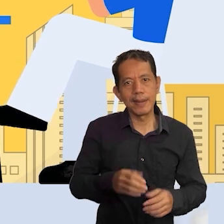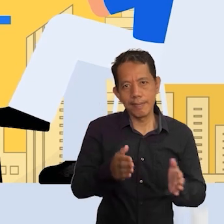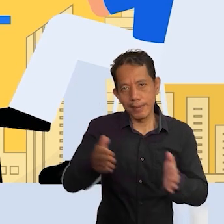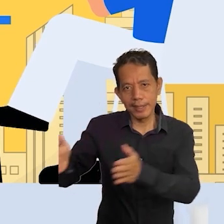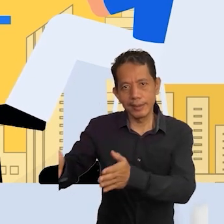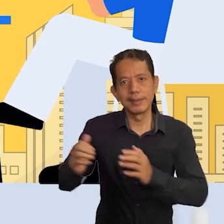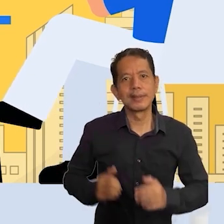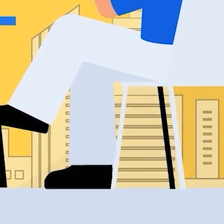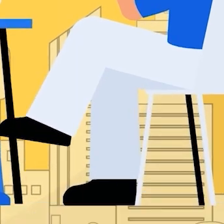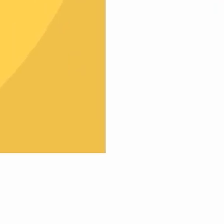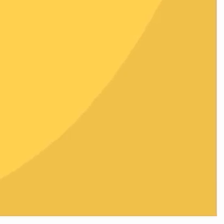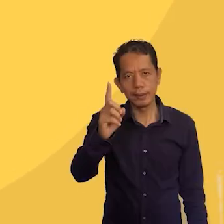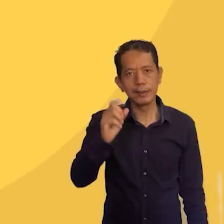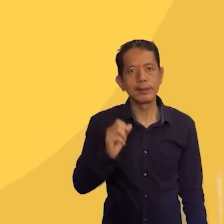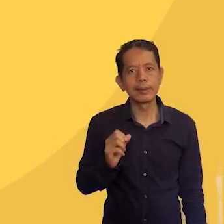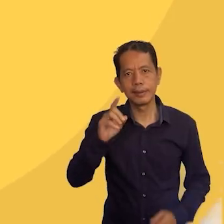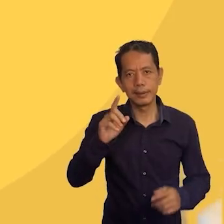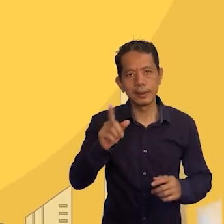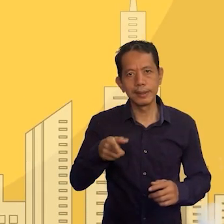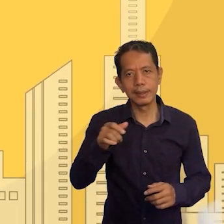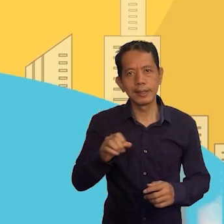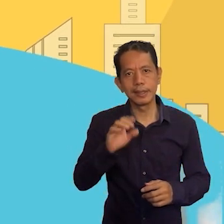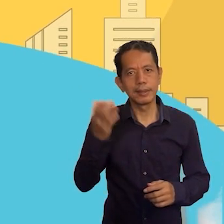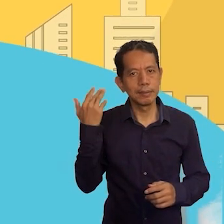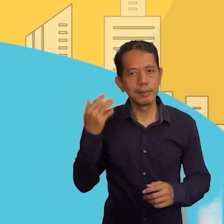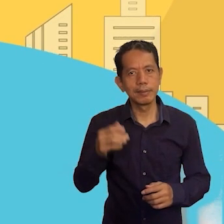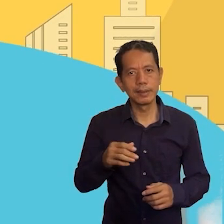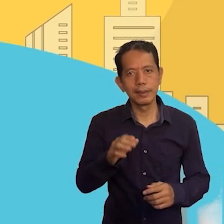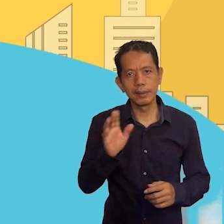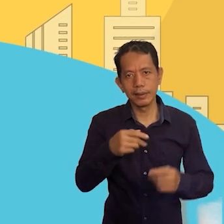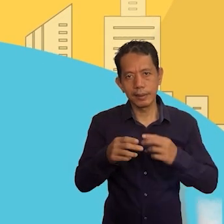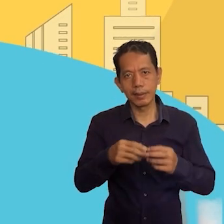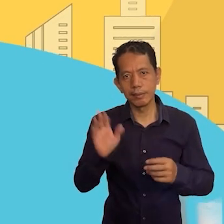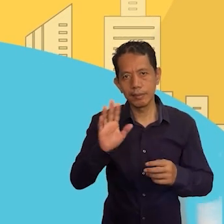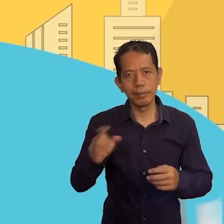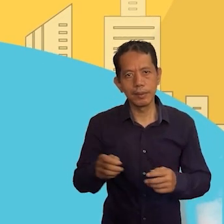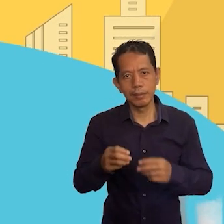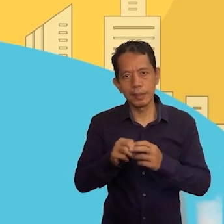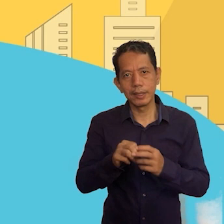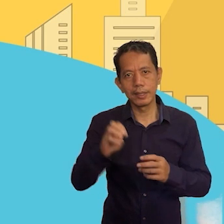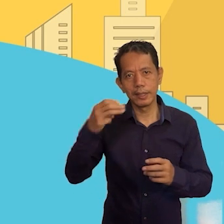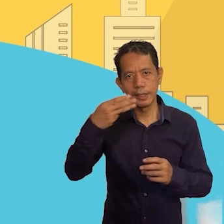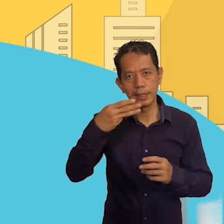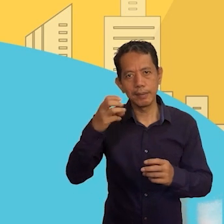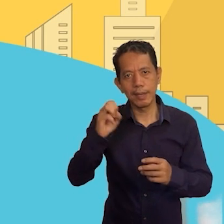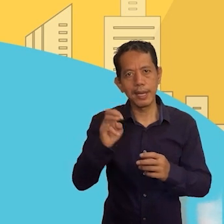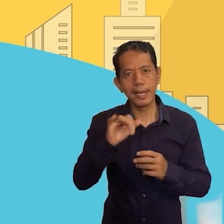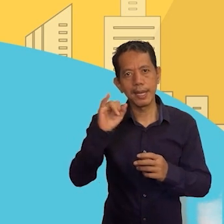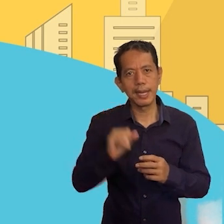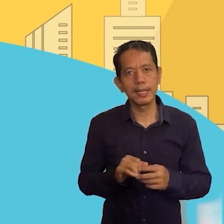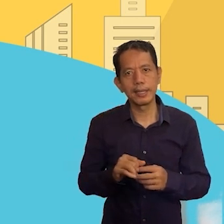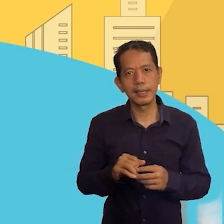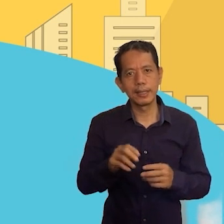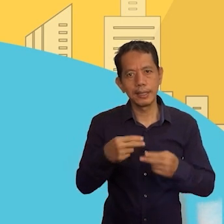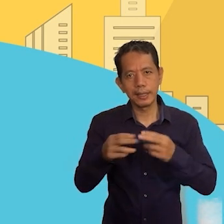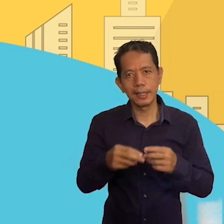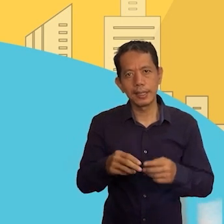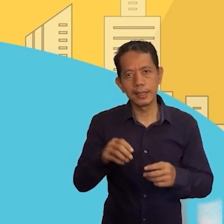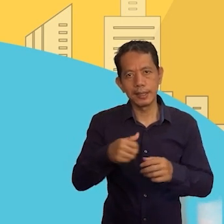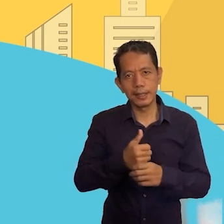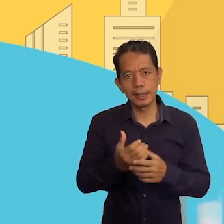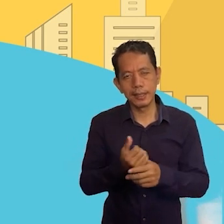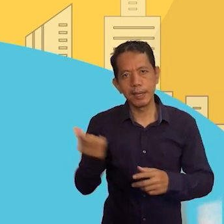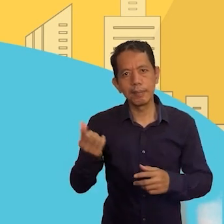berikut. Tahap pertama, jika sebelumnya rekan belum memiliki akun email, rekan